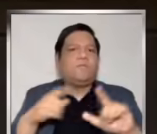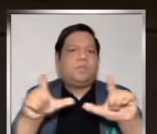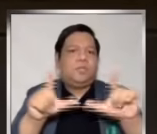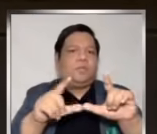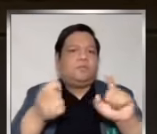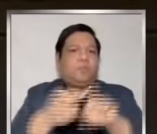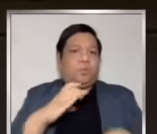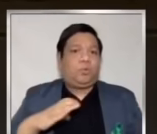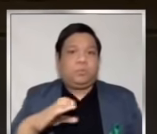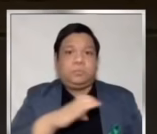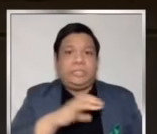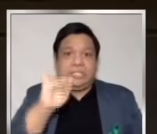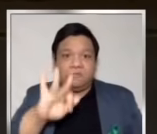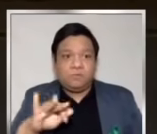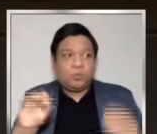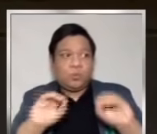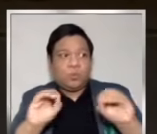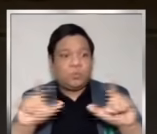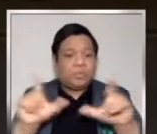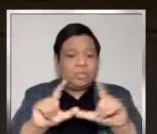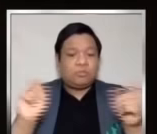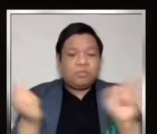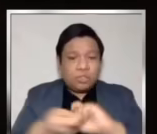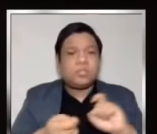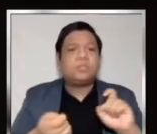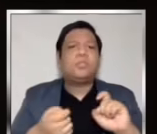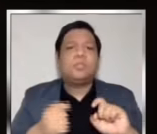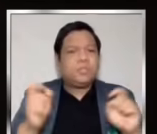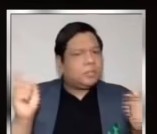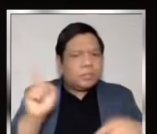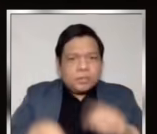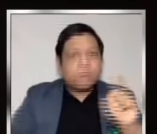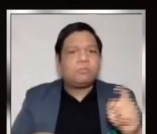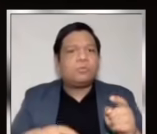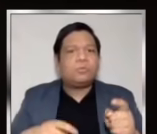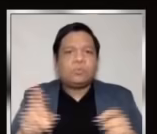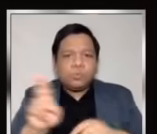at hindi na raw maaari mag-operate ang isang public utility. Hinihingan pa namin ng